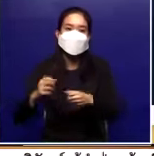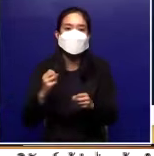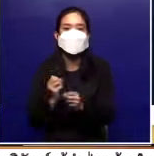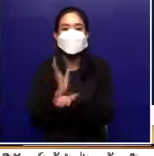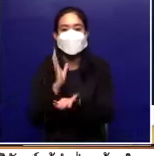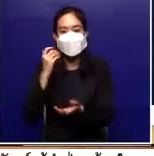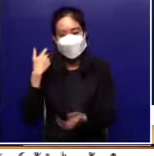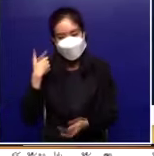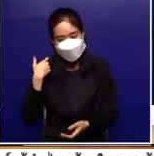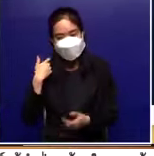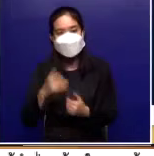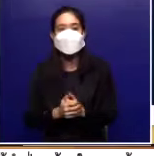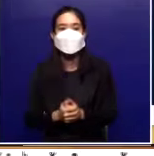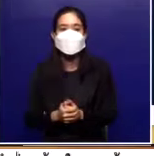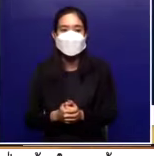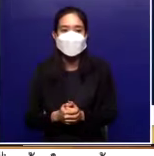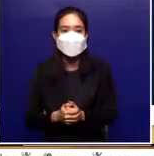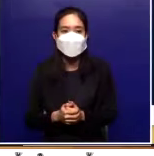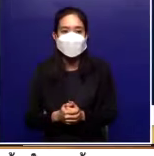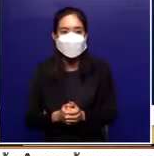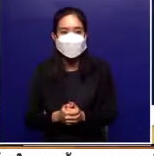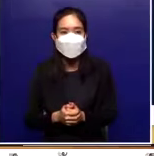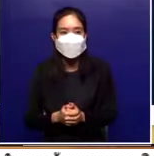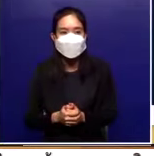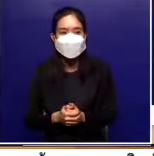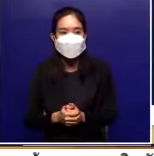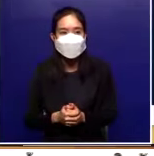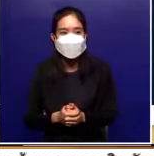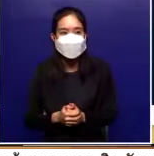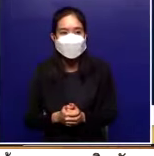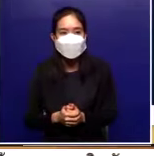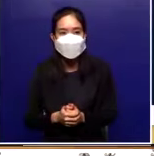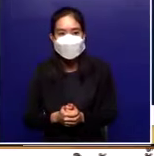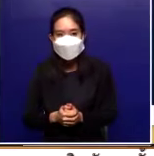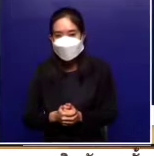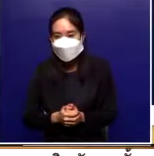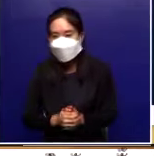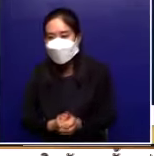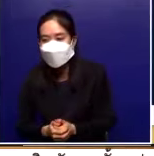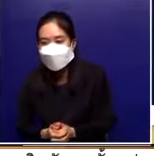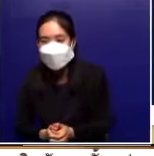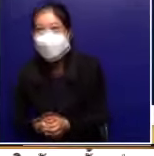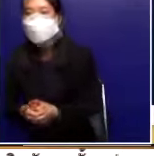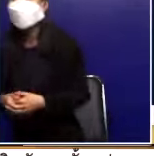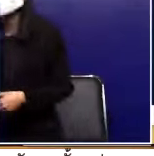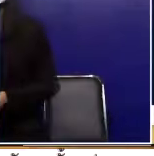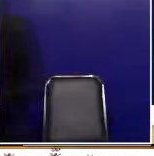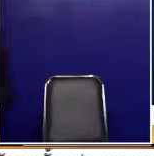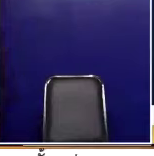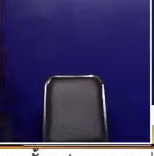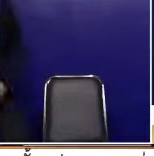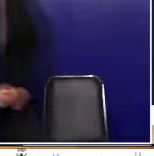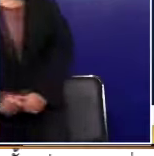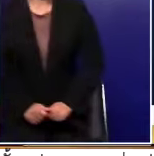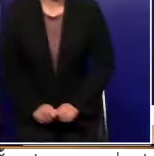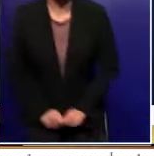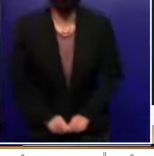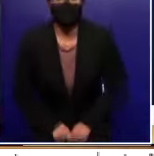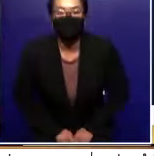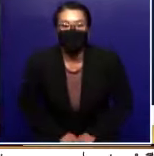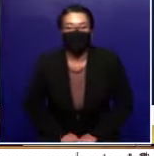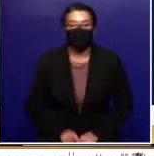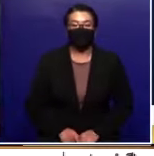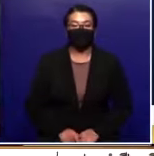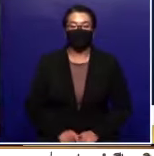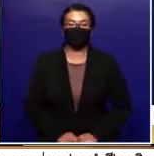ต้องตัดไฟเสียแต่ต้นลมครับท่านประธานที่เคารพครับมันช่างใจเหมือนกันนะครับว่าถ้าฝ่ายค้านบอกว่าไม่ให้งบผ่